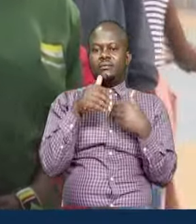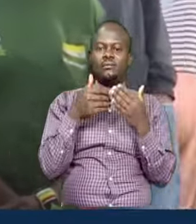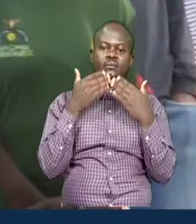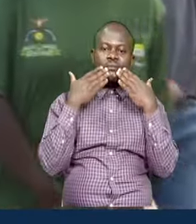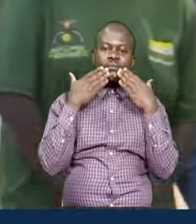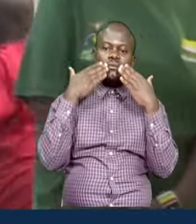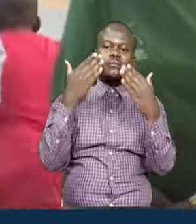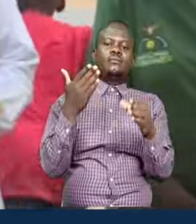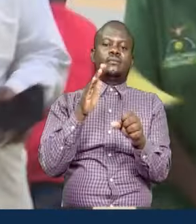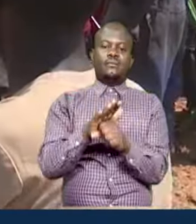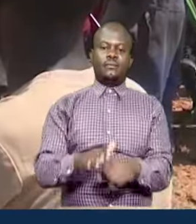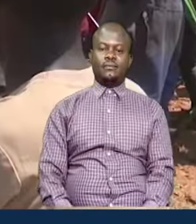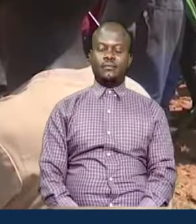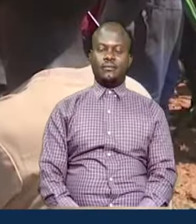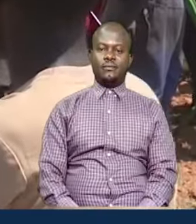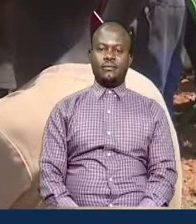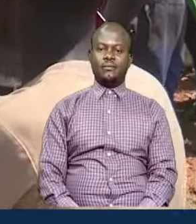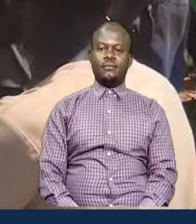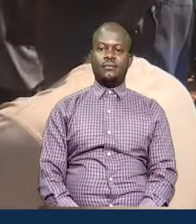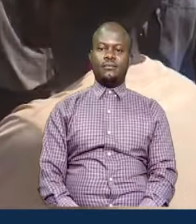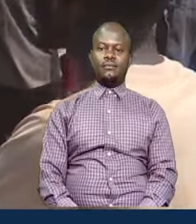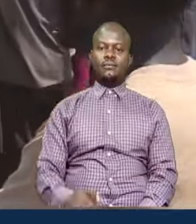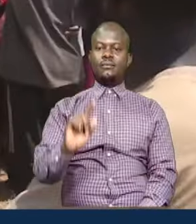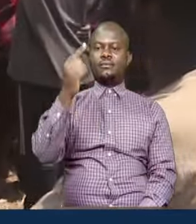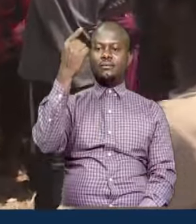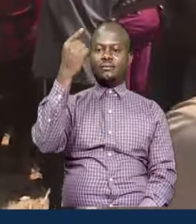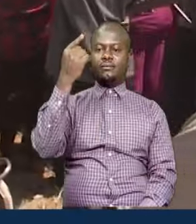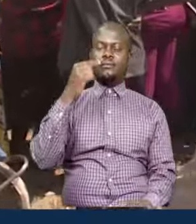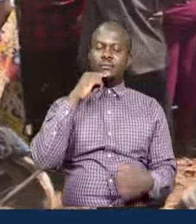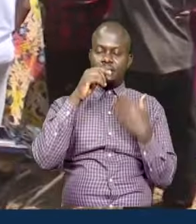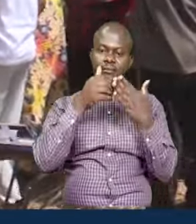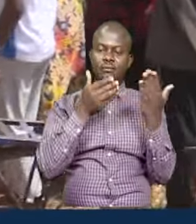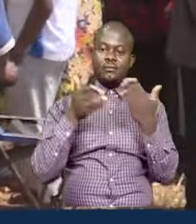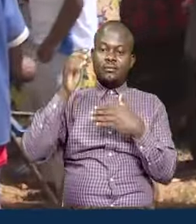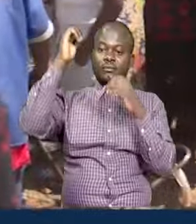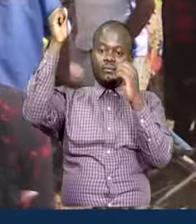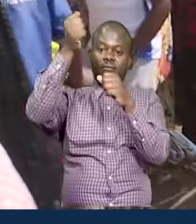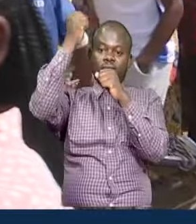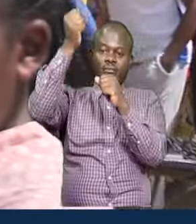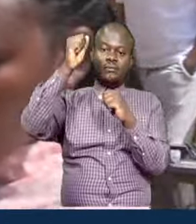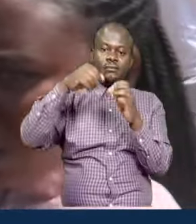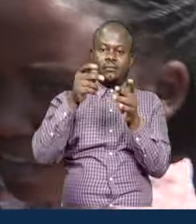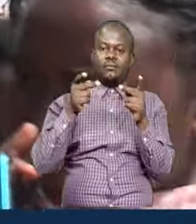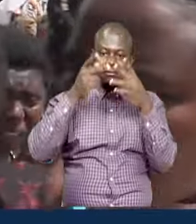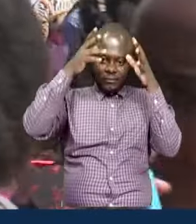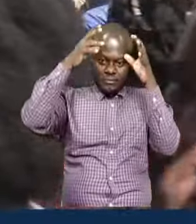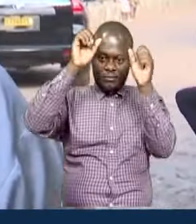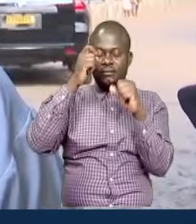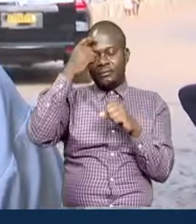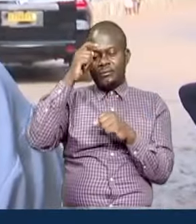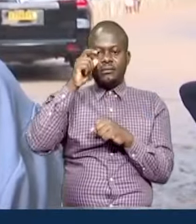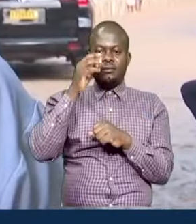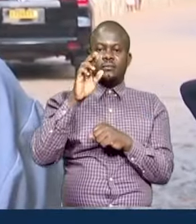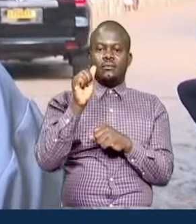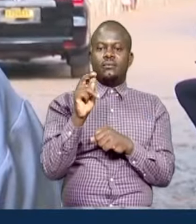turabishima, turabashimira cyane. Bamwe mu baturage bavuga ko bakiriye imigabo n'imigambi by'umukandida ku mwanya w'umukuru w'igihugu Frank Habineza.